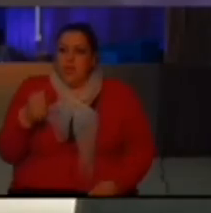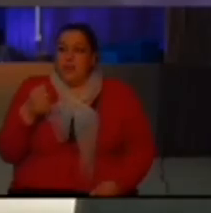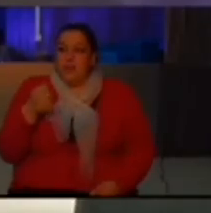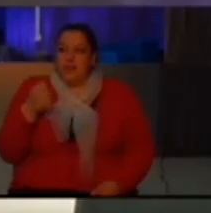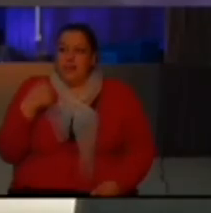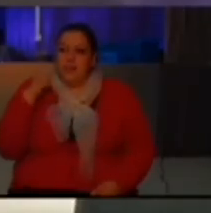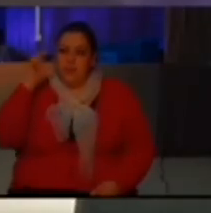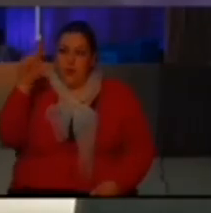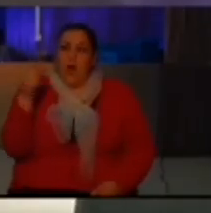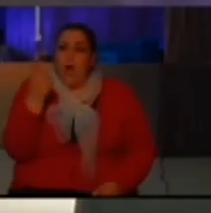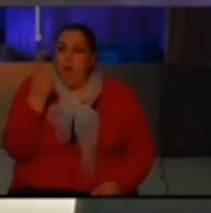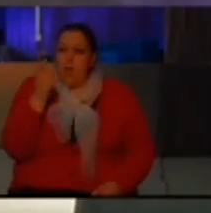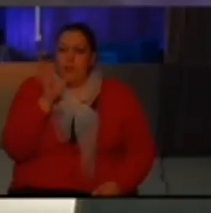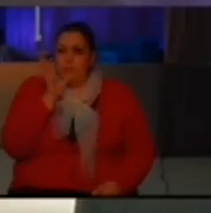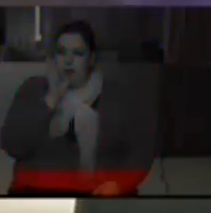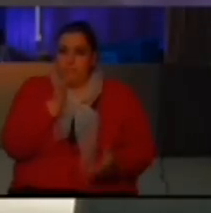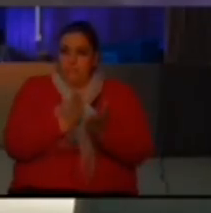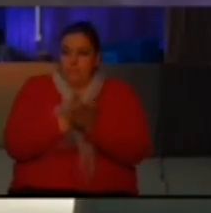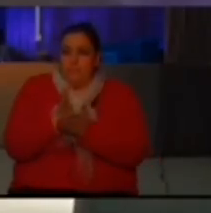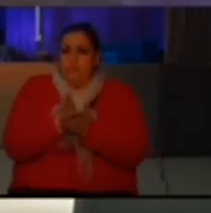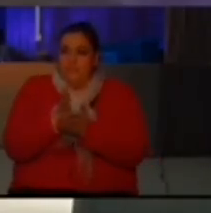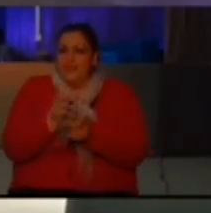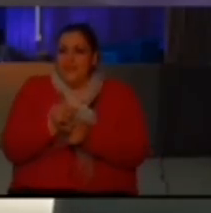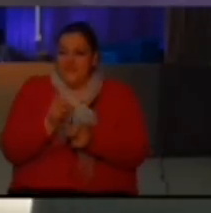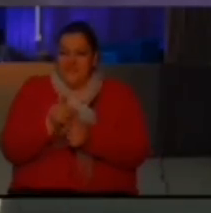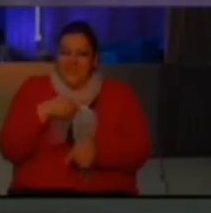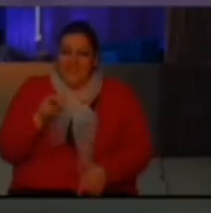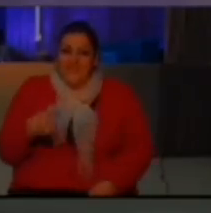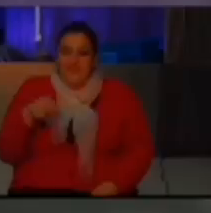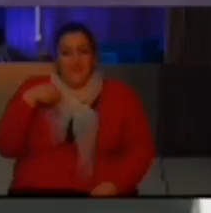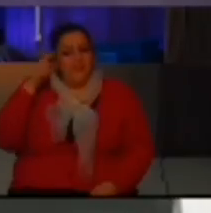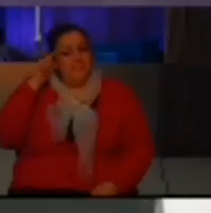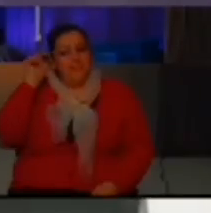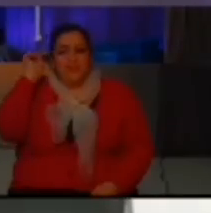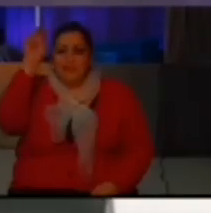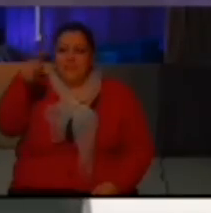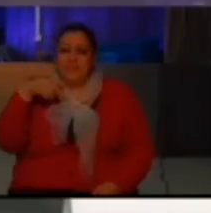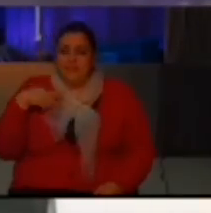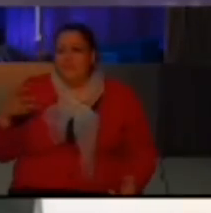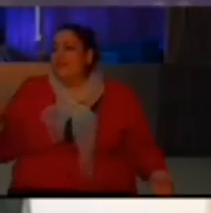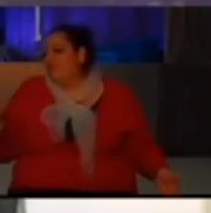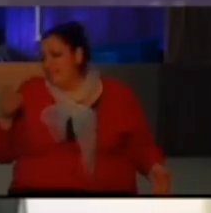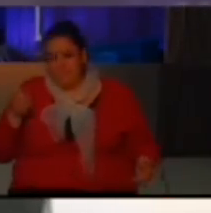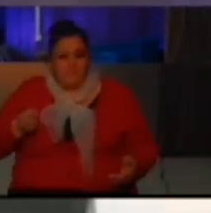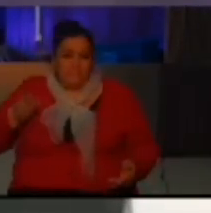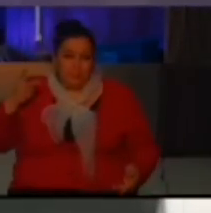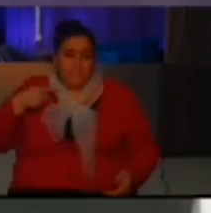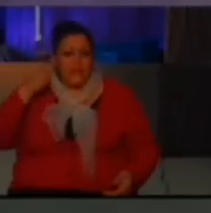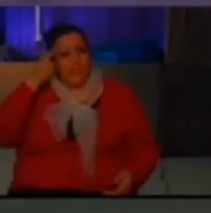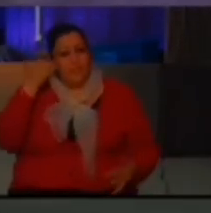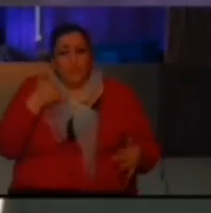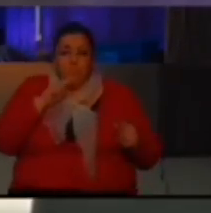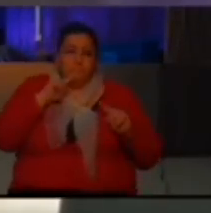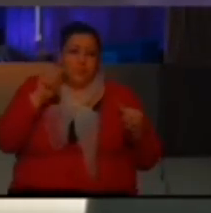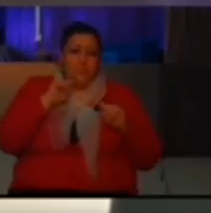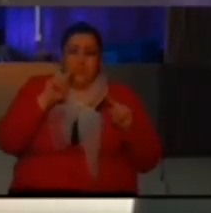սենց ծառայող գնացի այնտեղ, մտածելով, որ հեսա նվաճելու ենք, էսի վեկալելու ենք, անցնենք այն մյուսին, հետո այն